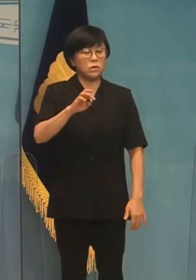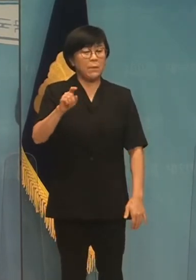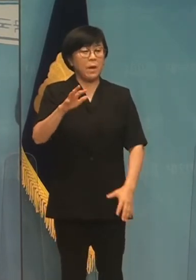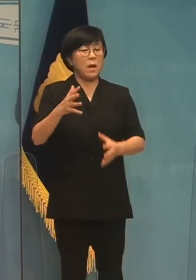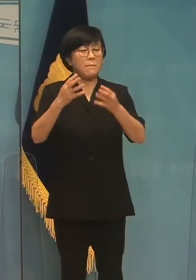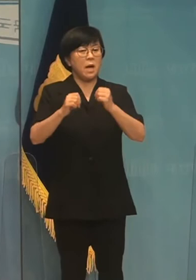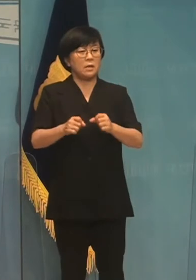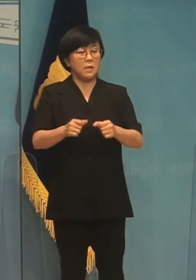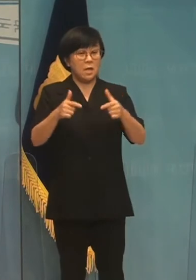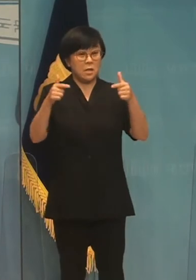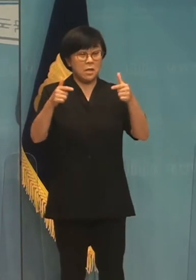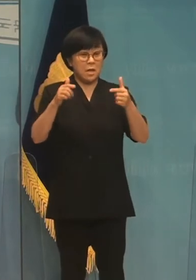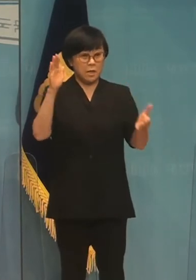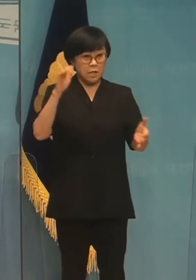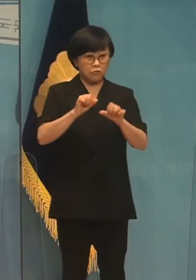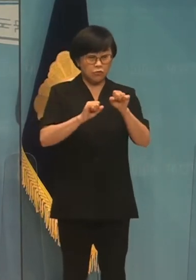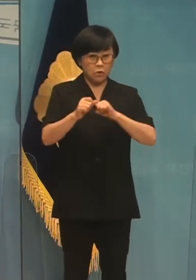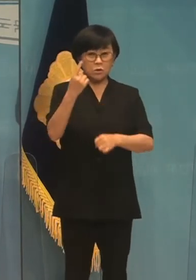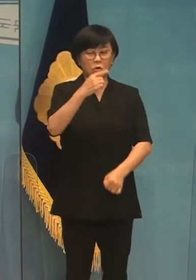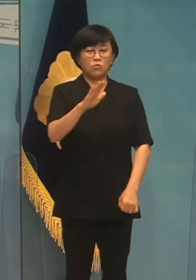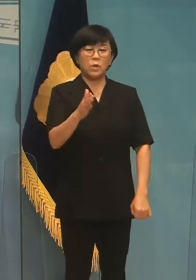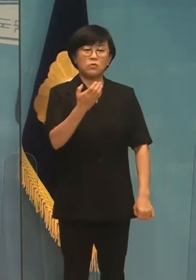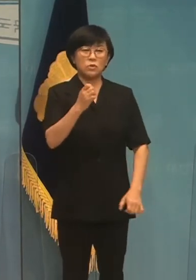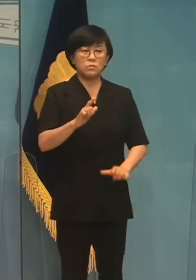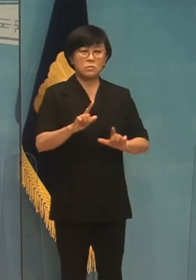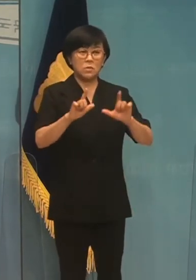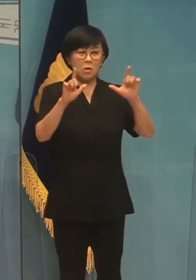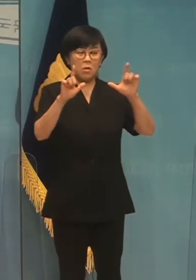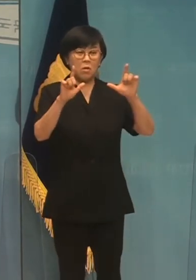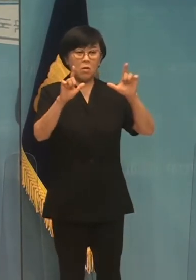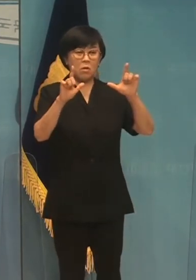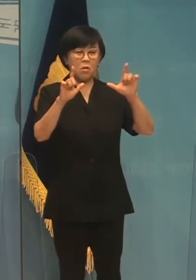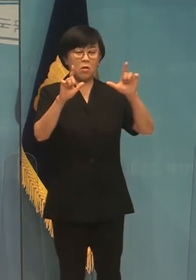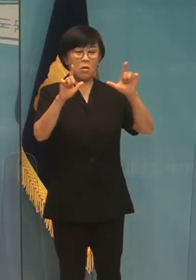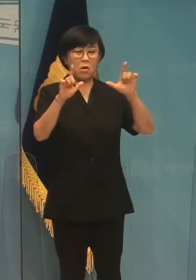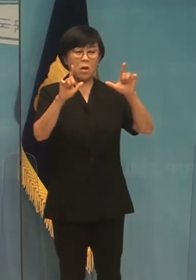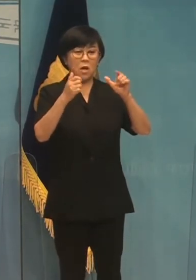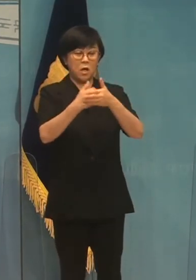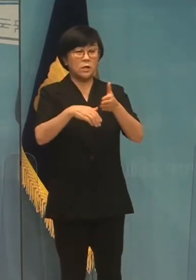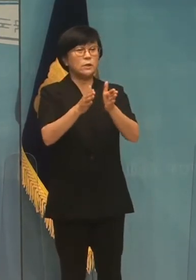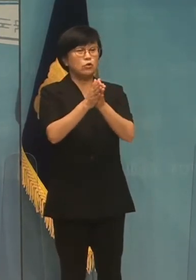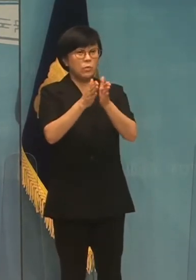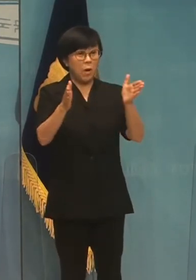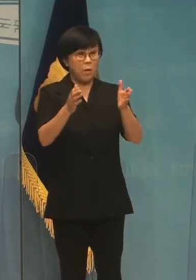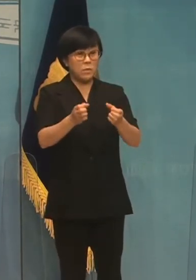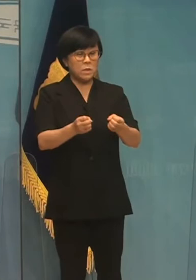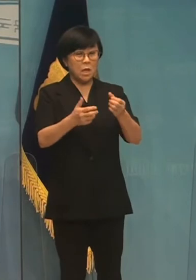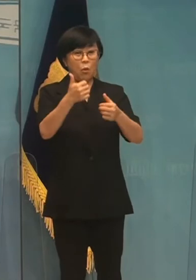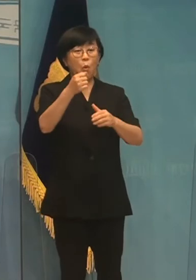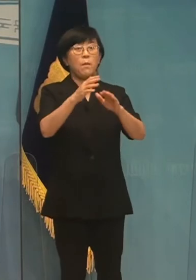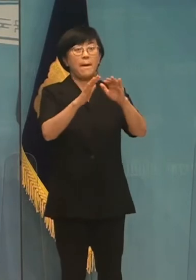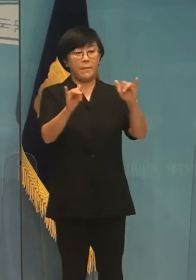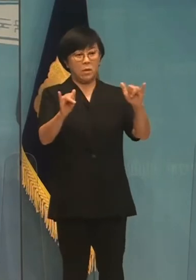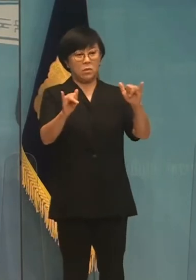장악한 학생운동은 1990년 전대 출범식에 5만